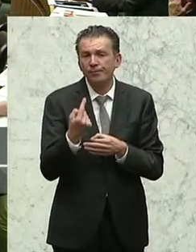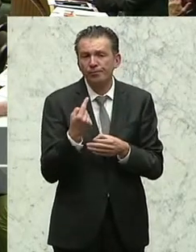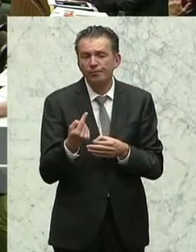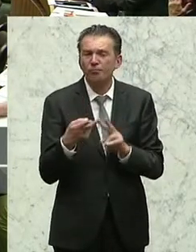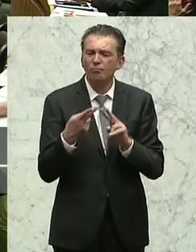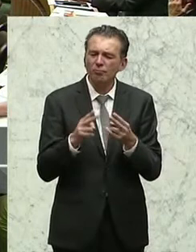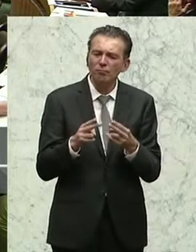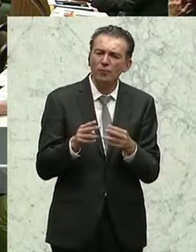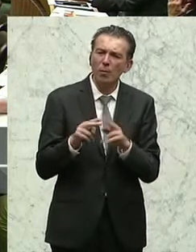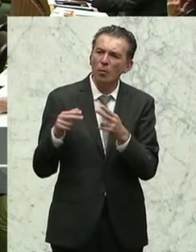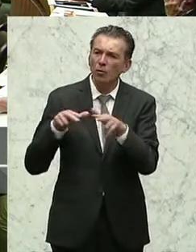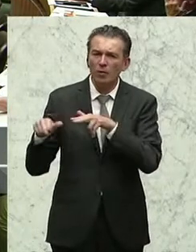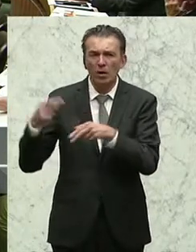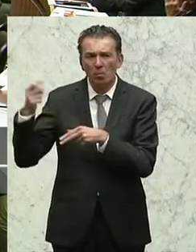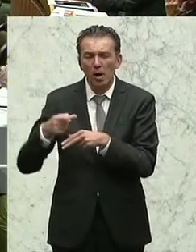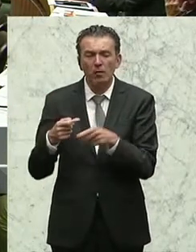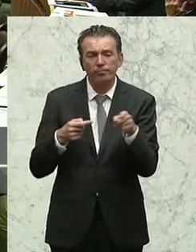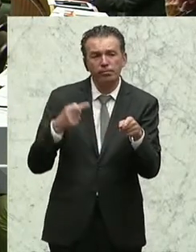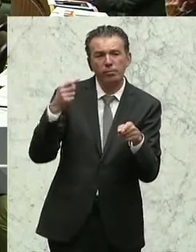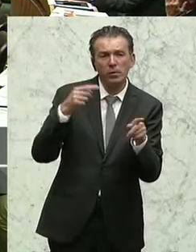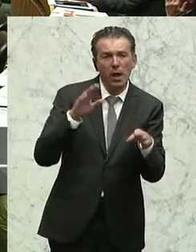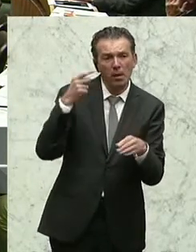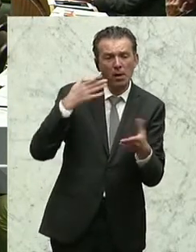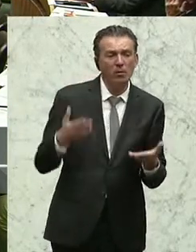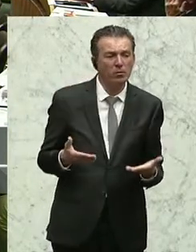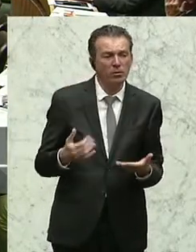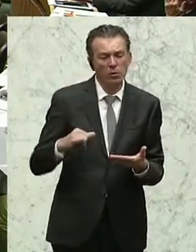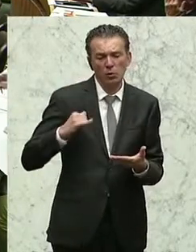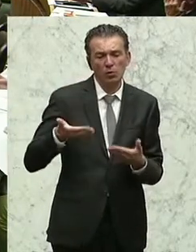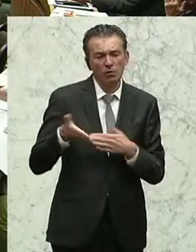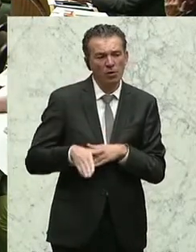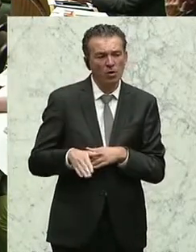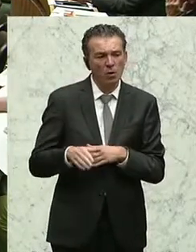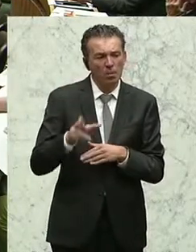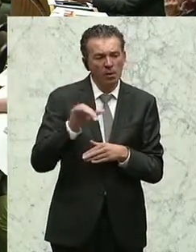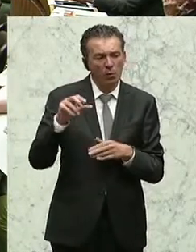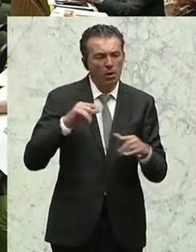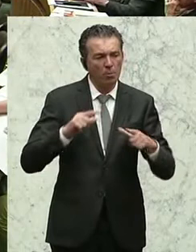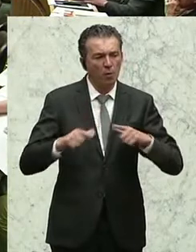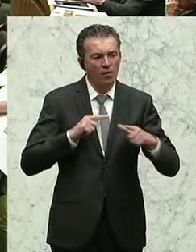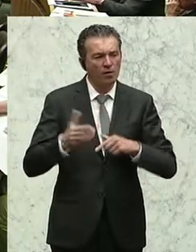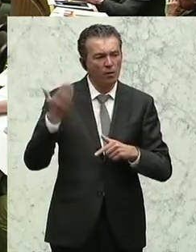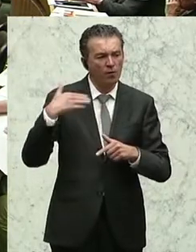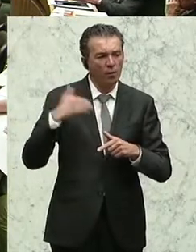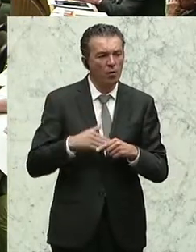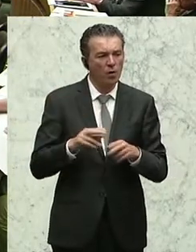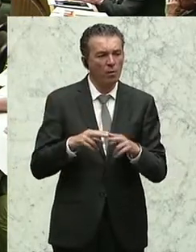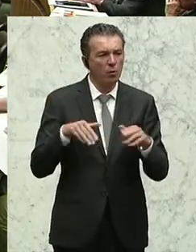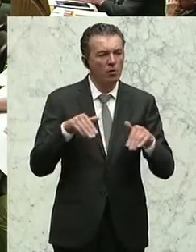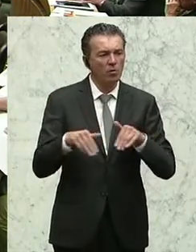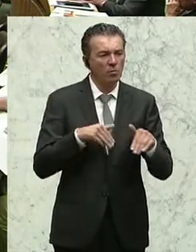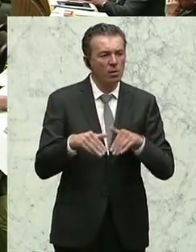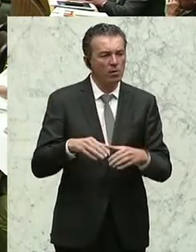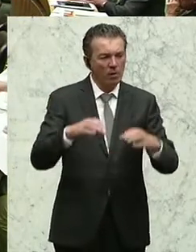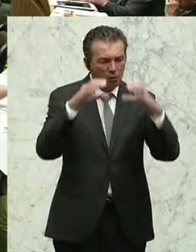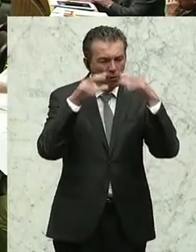dieser Auslegung der Bundesregierung stehen. Wir haben den jüngst verstorbenen Universitätsprofessor und ehemaligen Bundesminister